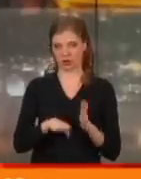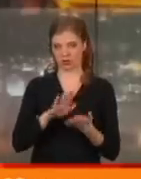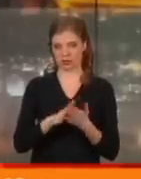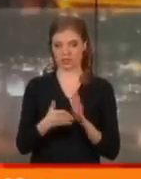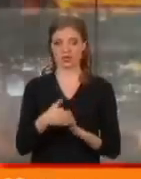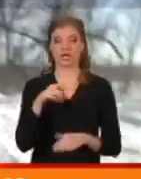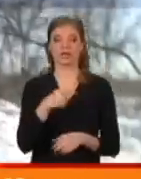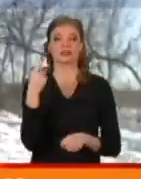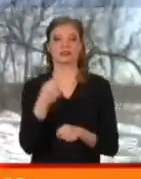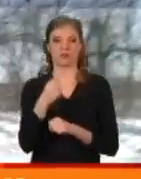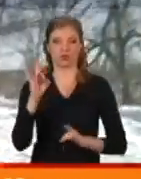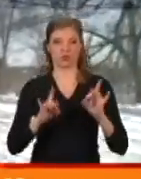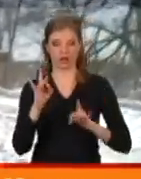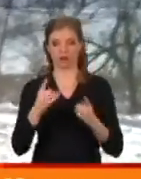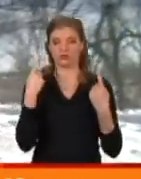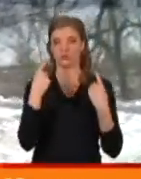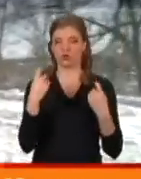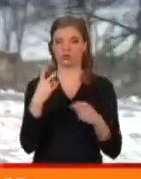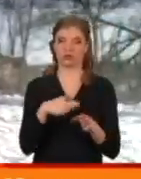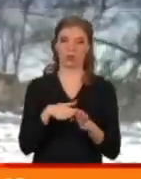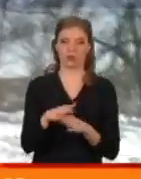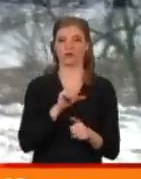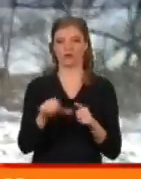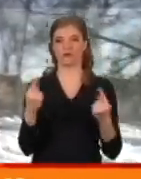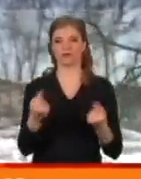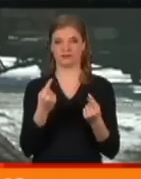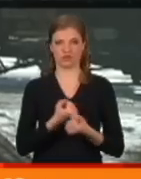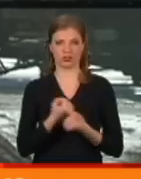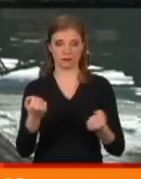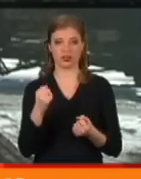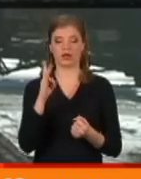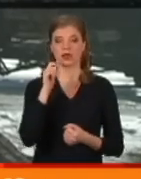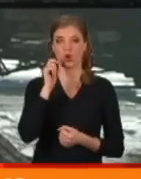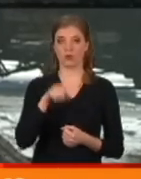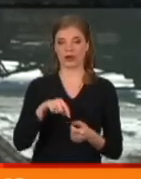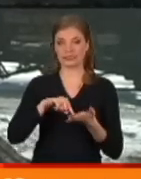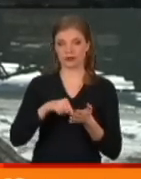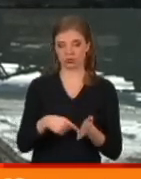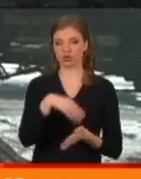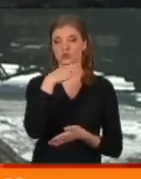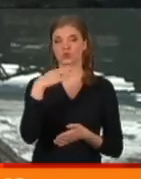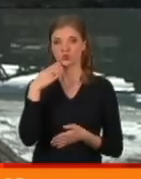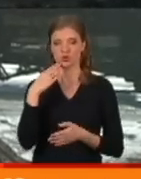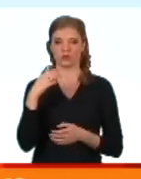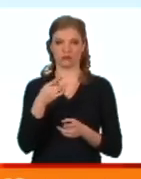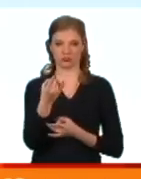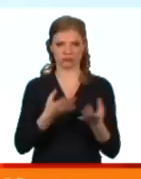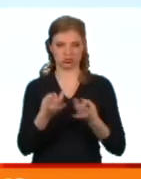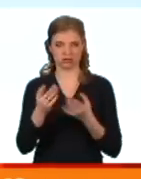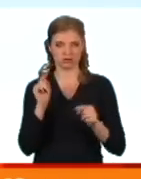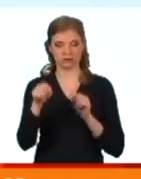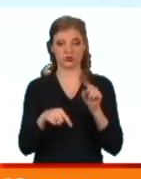фронті. Заборонені калібри гуркотять наповно. Окрім вже звичних мін, на українські позиції сотнями прилітають гарматні